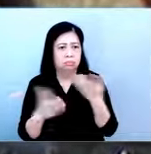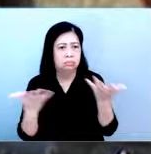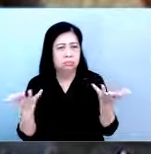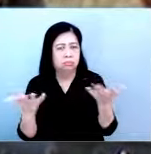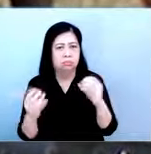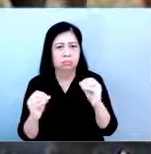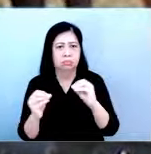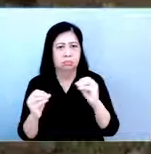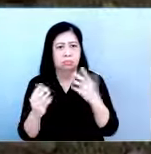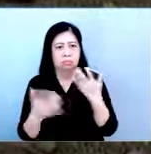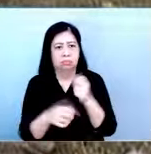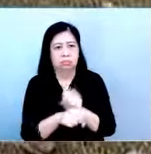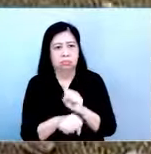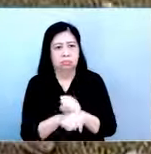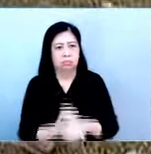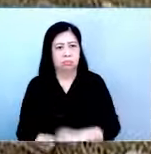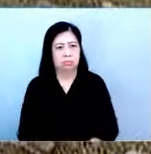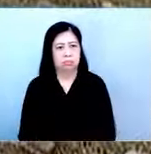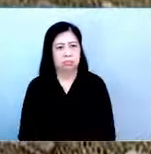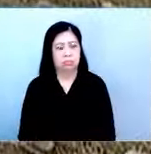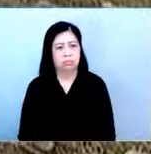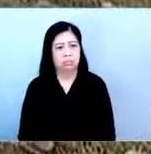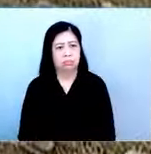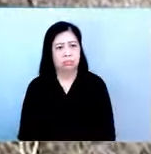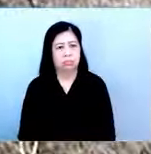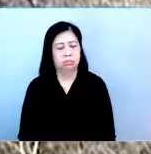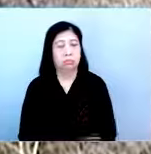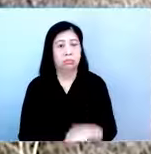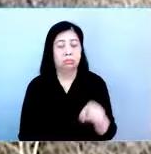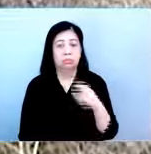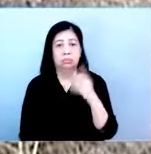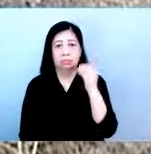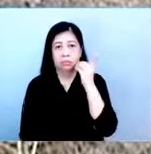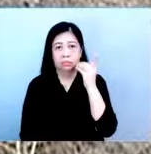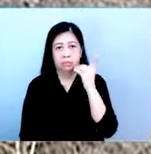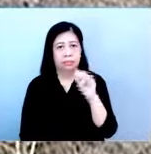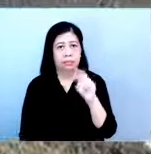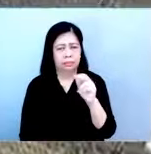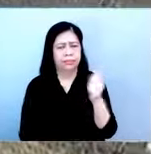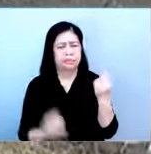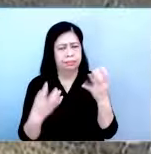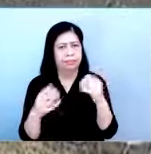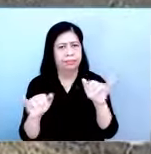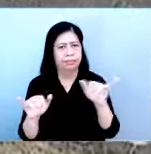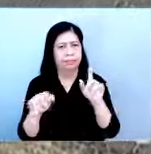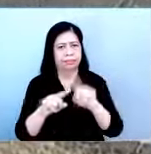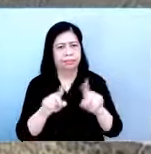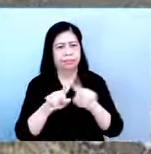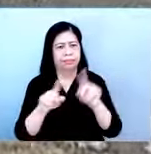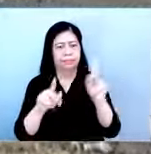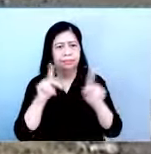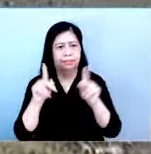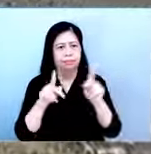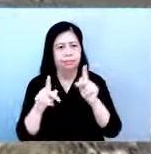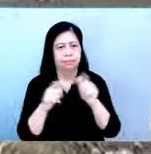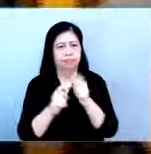nga po kami hanap buhay. Bukod kay Diana, marami na ring residente mula sa iba't ibang binahang barangay ang namamalimos.